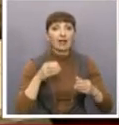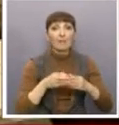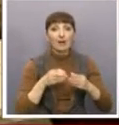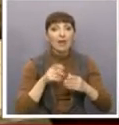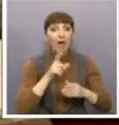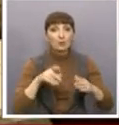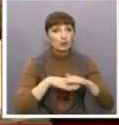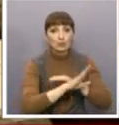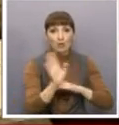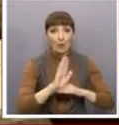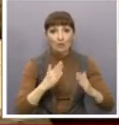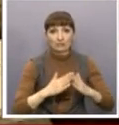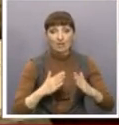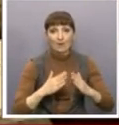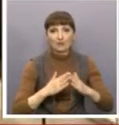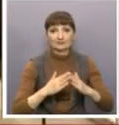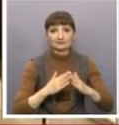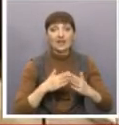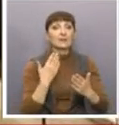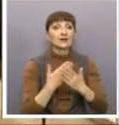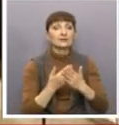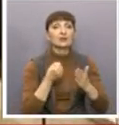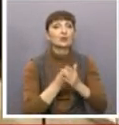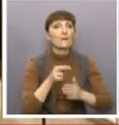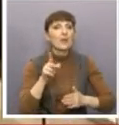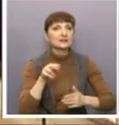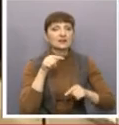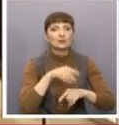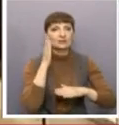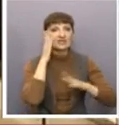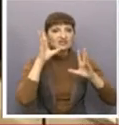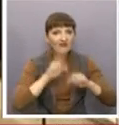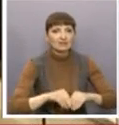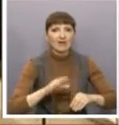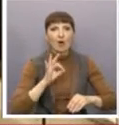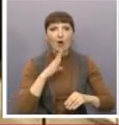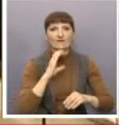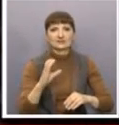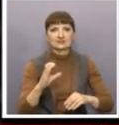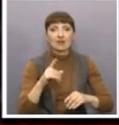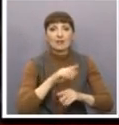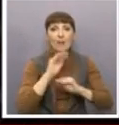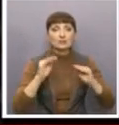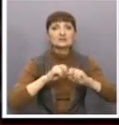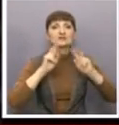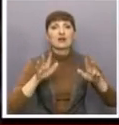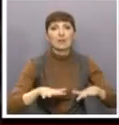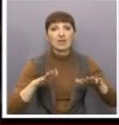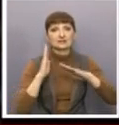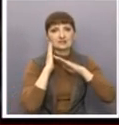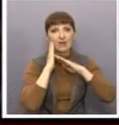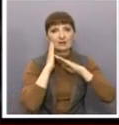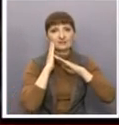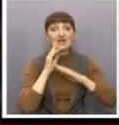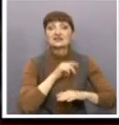не торопятся расходиться по домам по крайней мере до пятницы они будут ночевать прямо здесь в офисе где оборудованы специальные места это